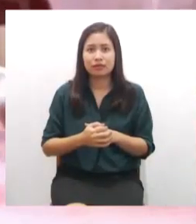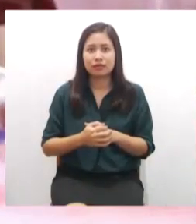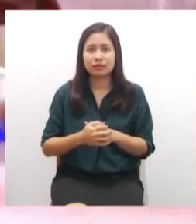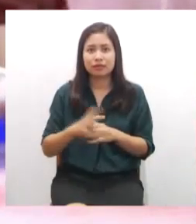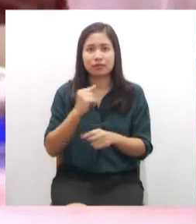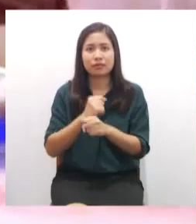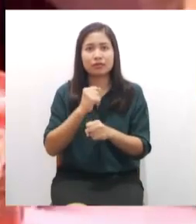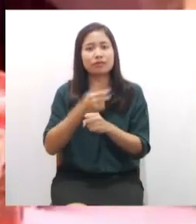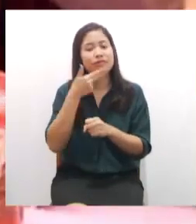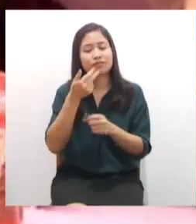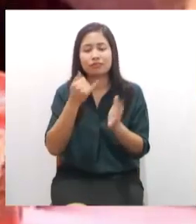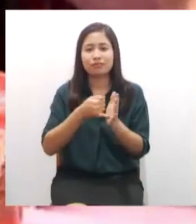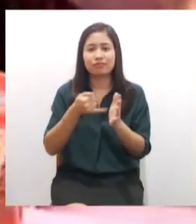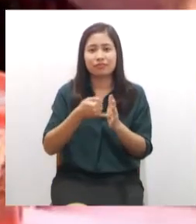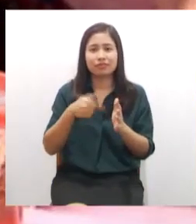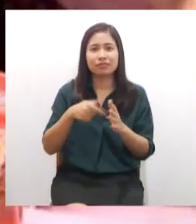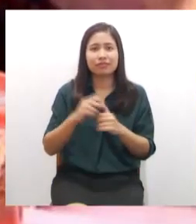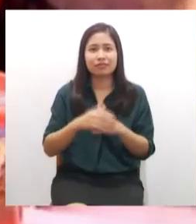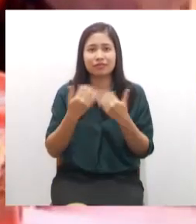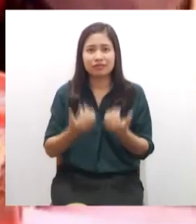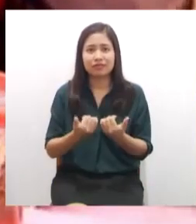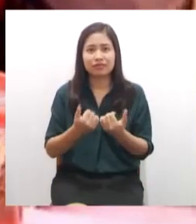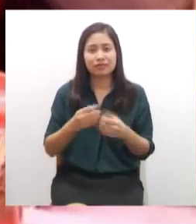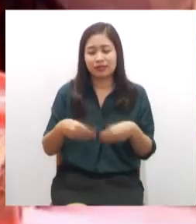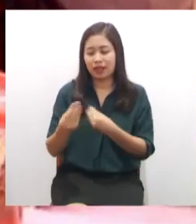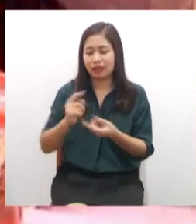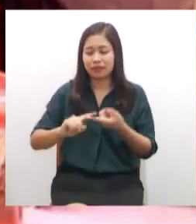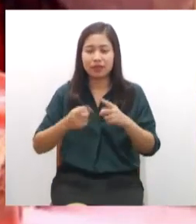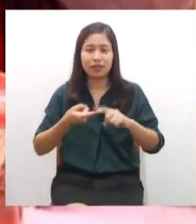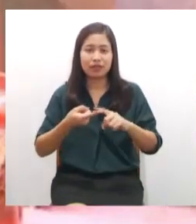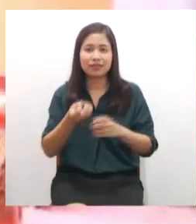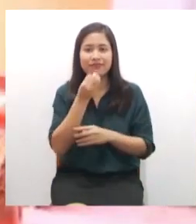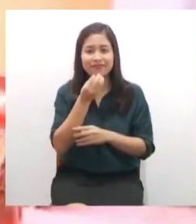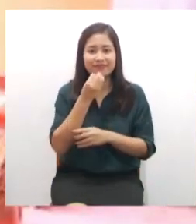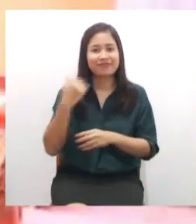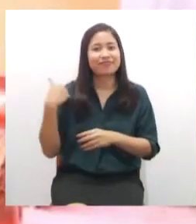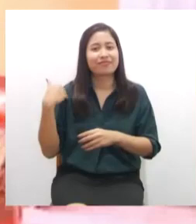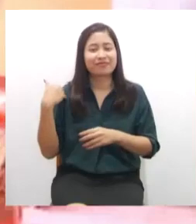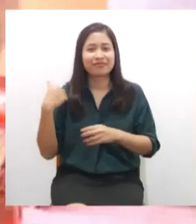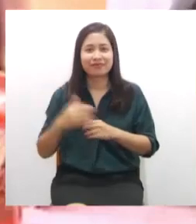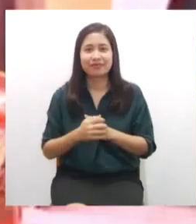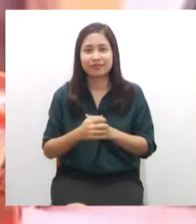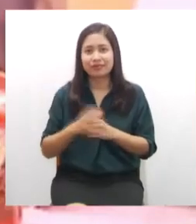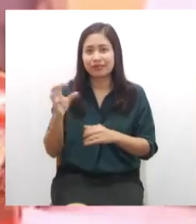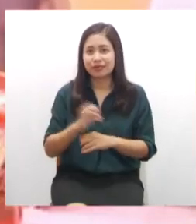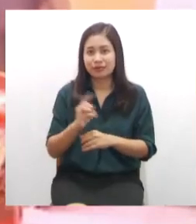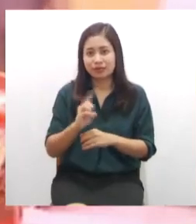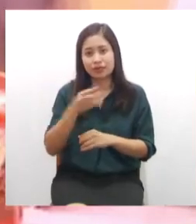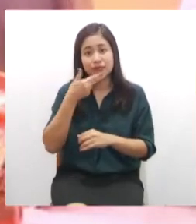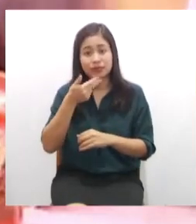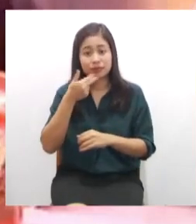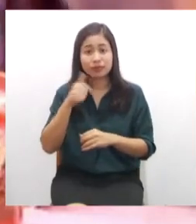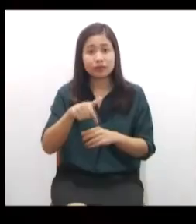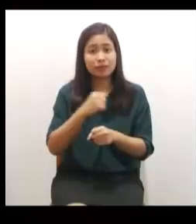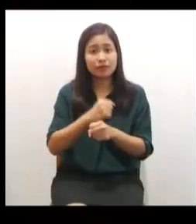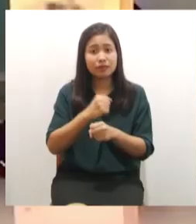กับครูนิรนาถขนมนี้ขายสากลให้เพื่อนๆได้กินด้วยบางครั้งหนูก็เอาขนมฝากแม่ที่บ้